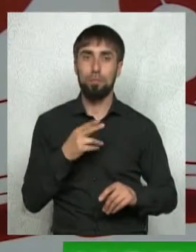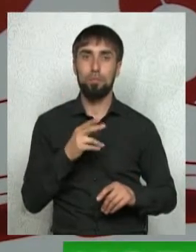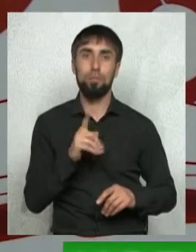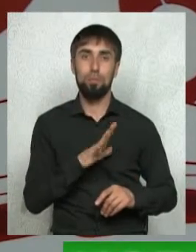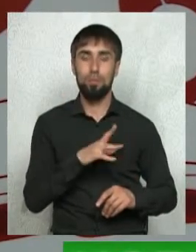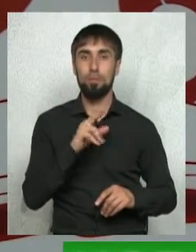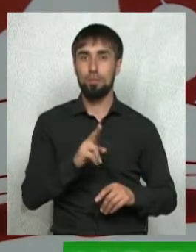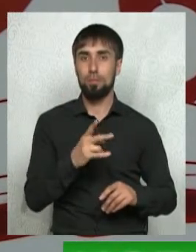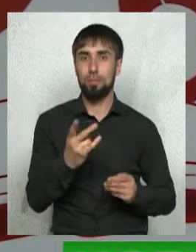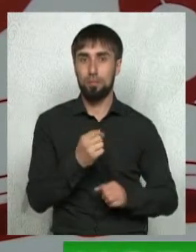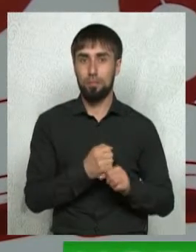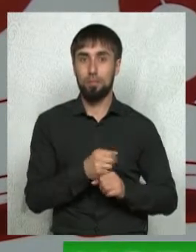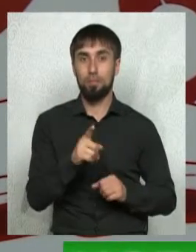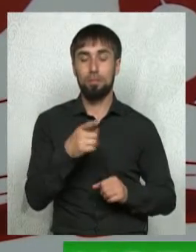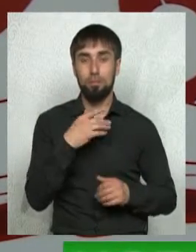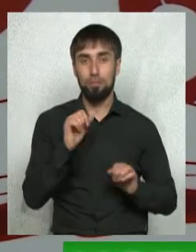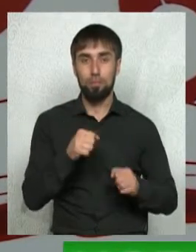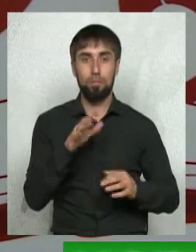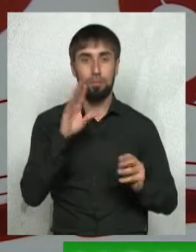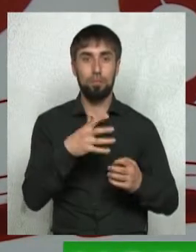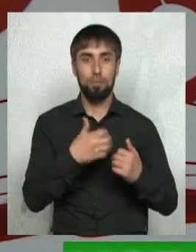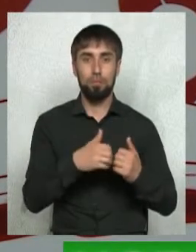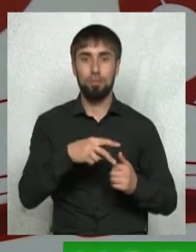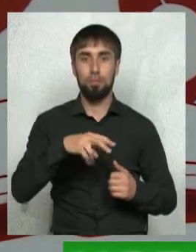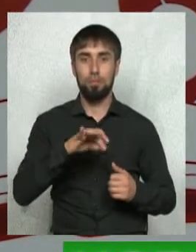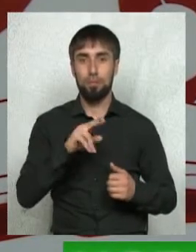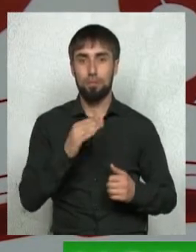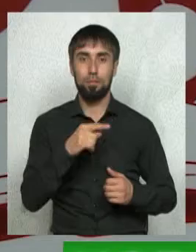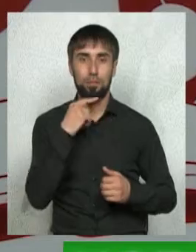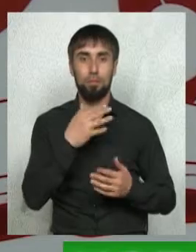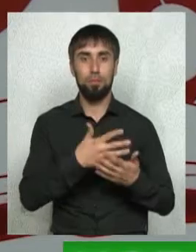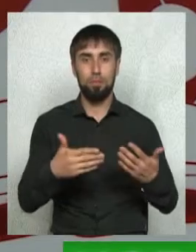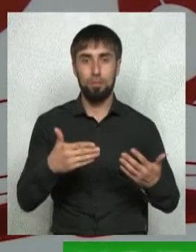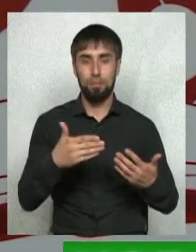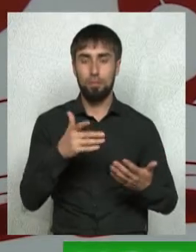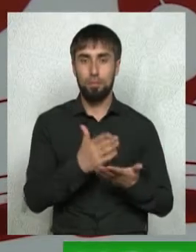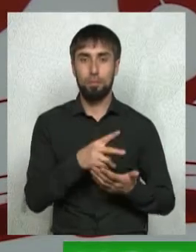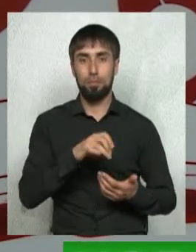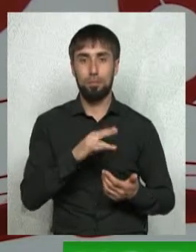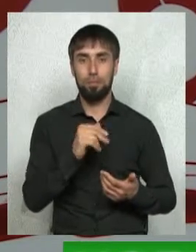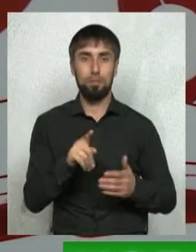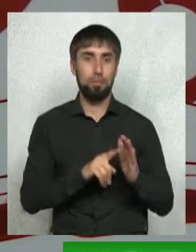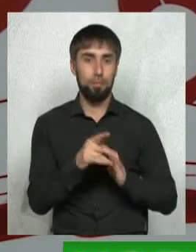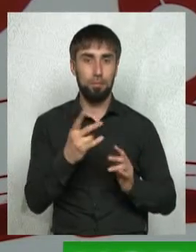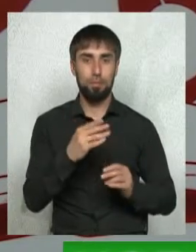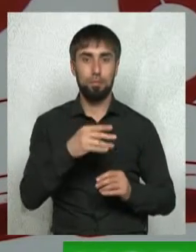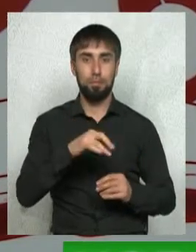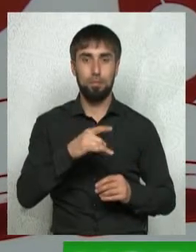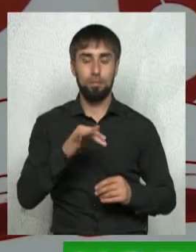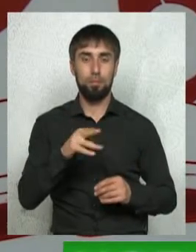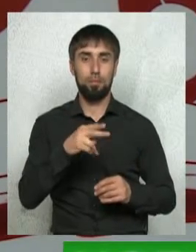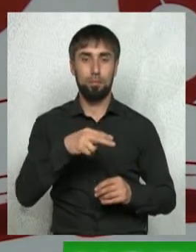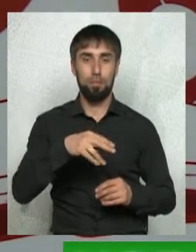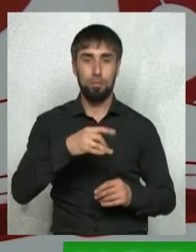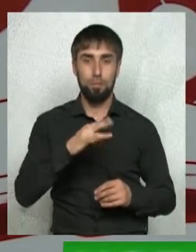нужно использовать все средства, особенно ингушскую лексику. Она богата, многообразна лексика. Нужно начинать с фразеологии, с